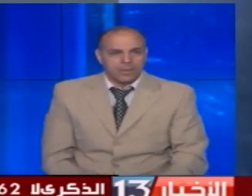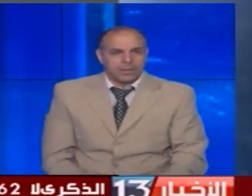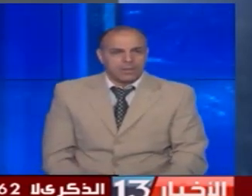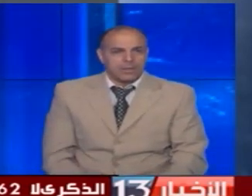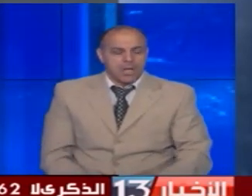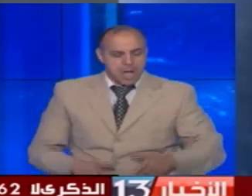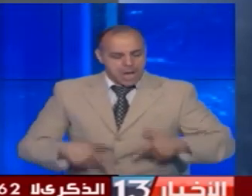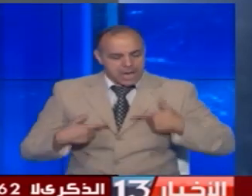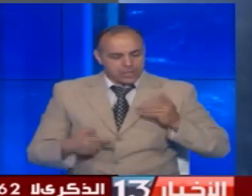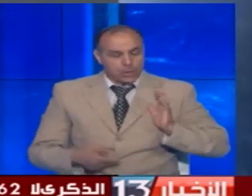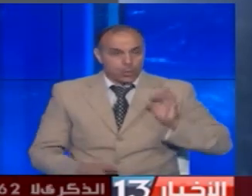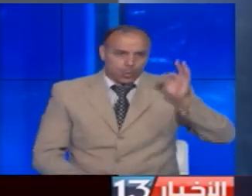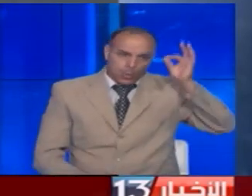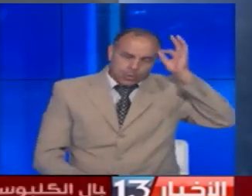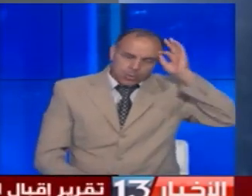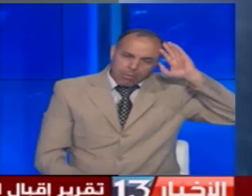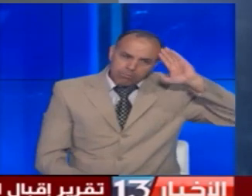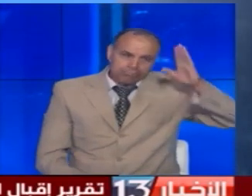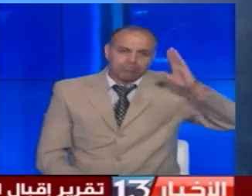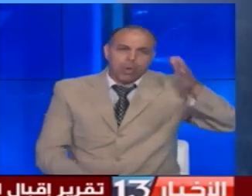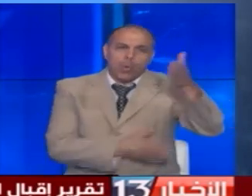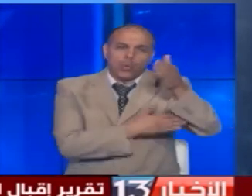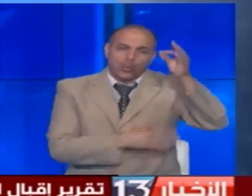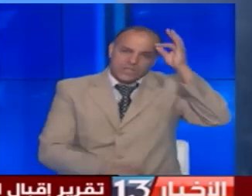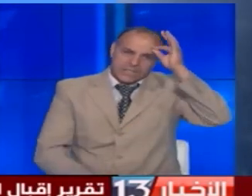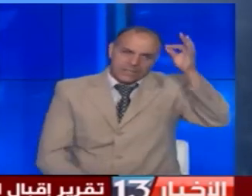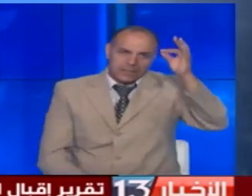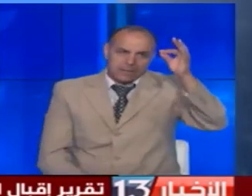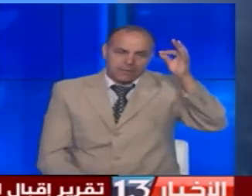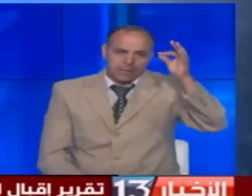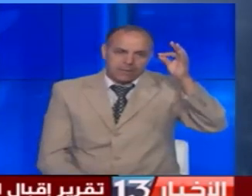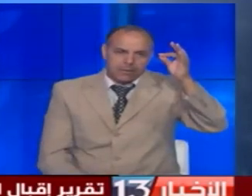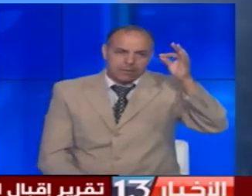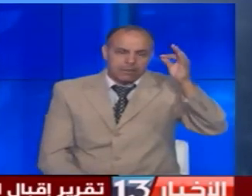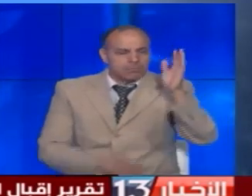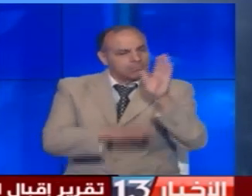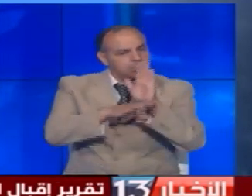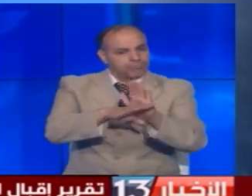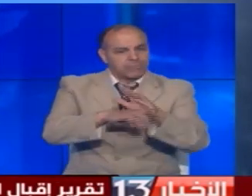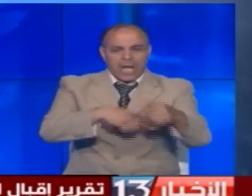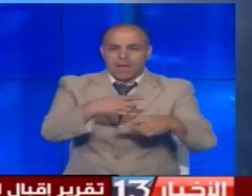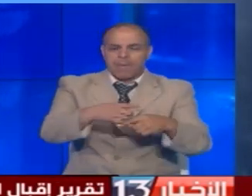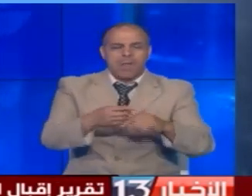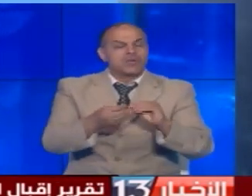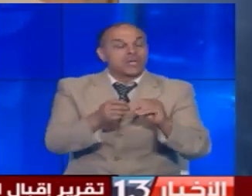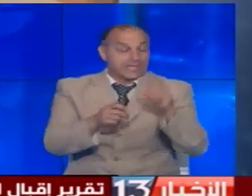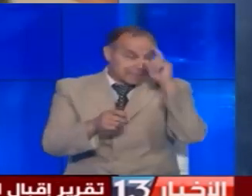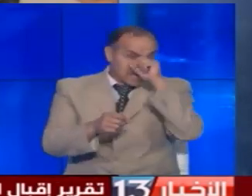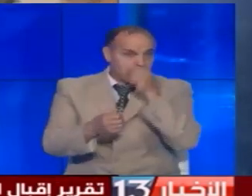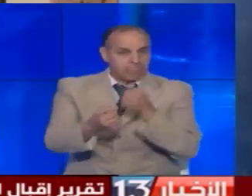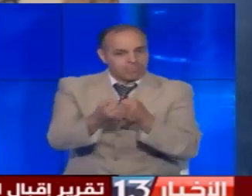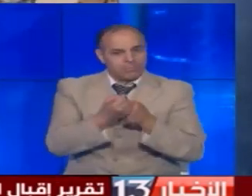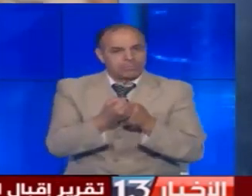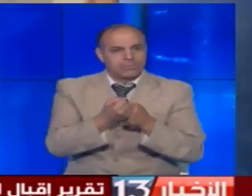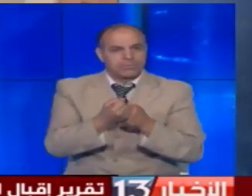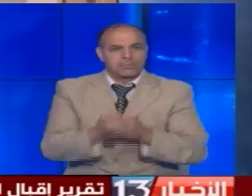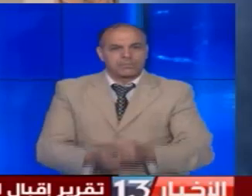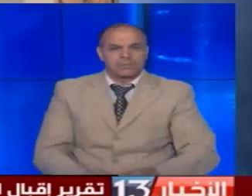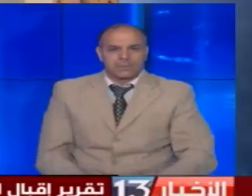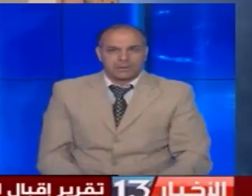عاش الجيش الوطني صورا للوطن يحميه أيام المحن.